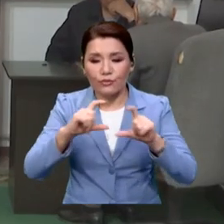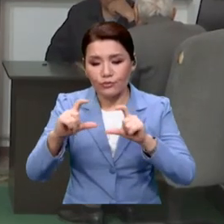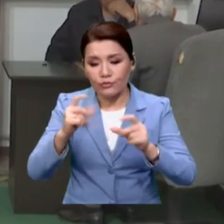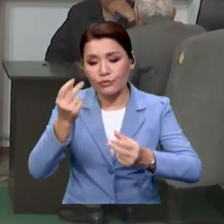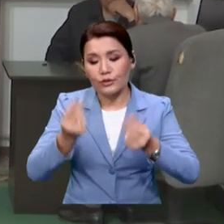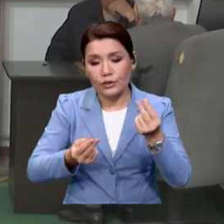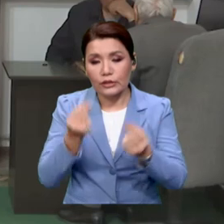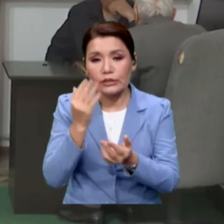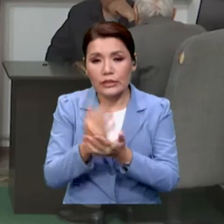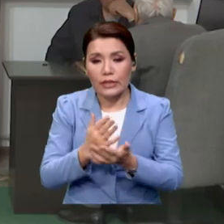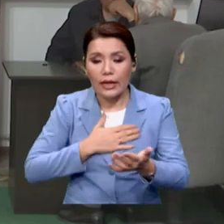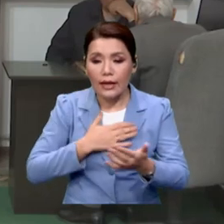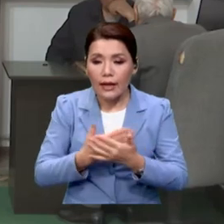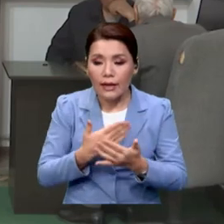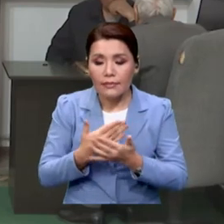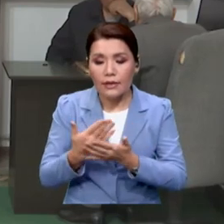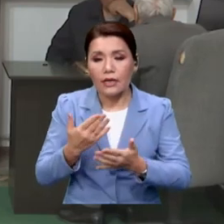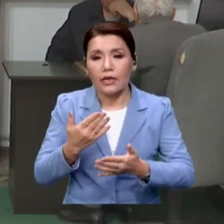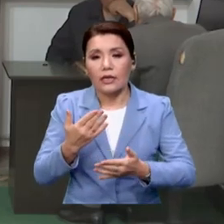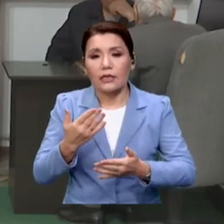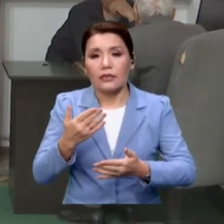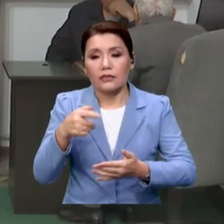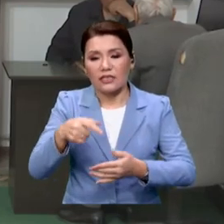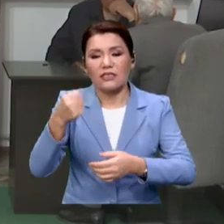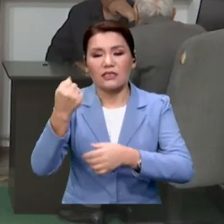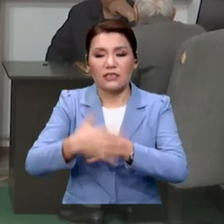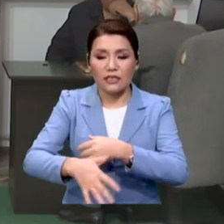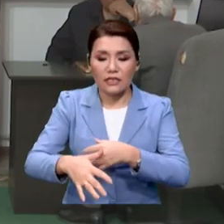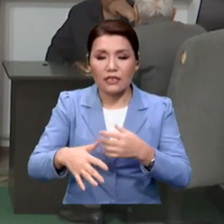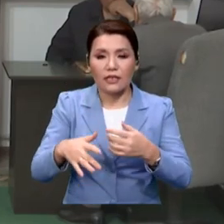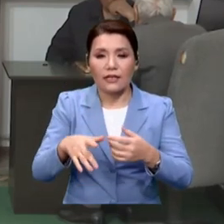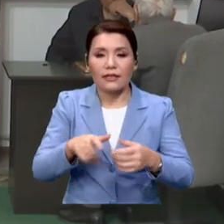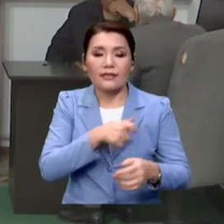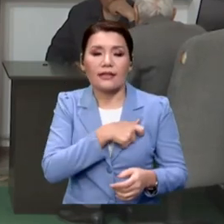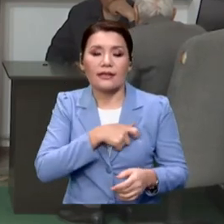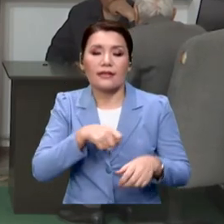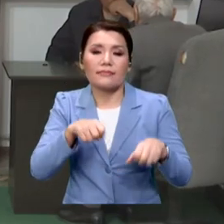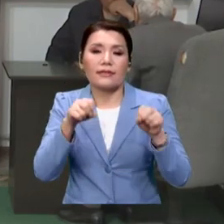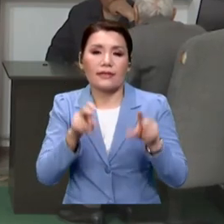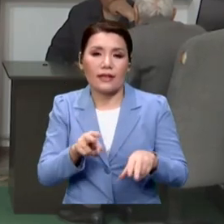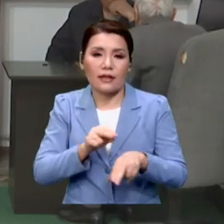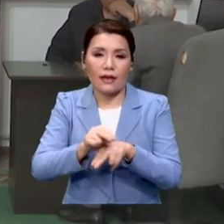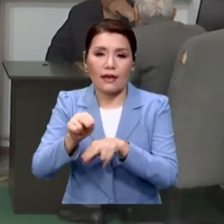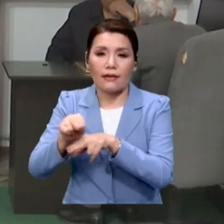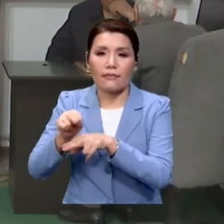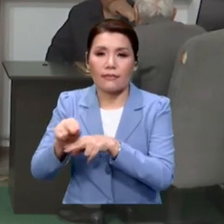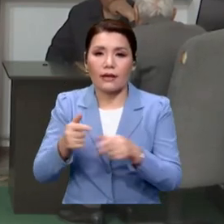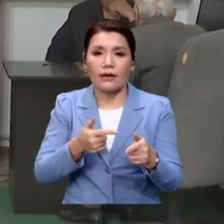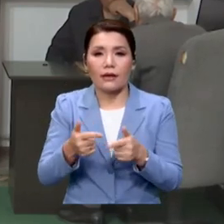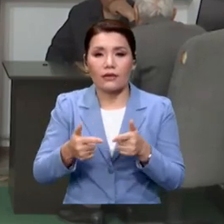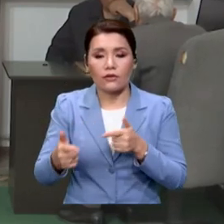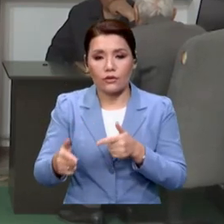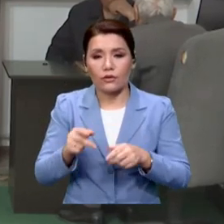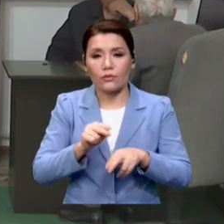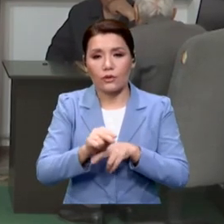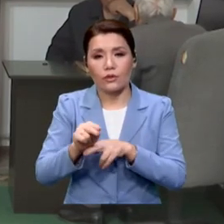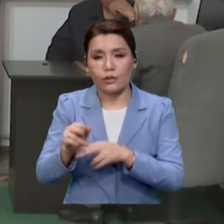ойнайды. Сосын белсенді ұзақ өмір орталығында да осы тренерлер бар, арнайы дайындап осы үйретіп отырған.